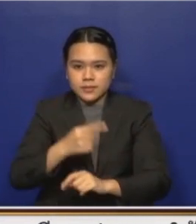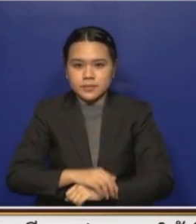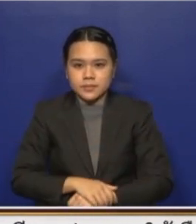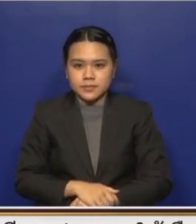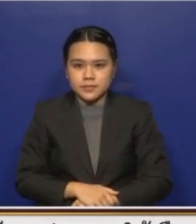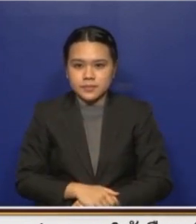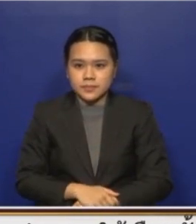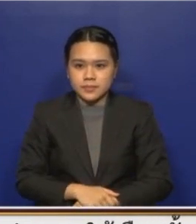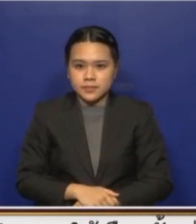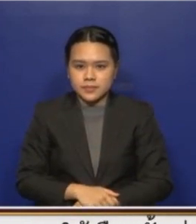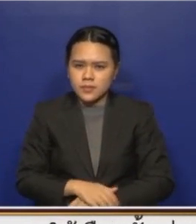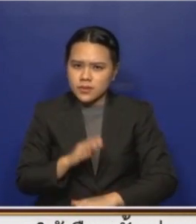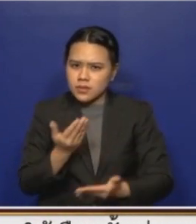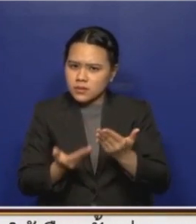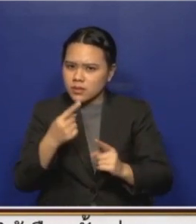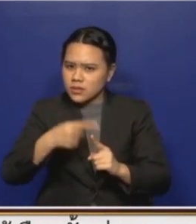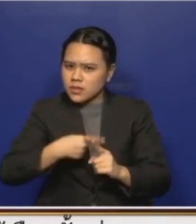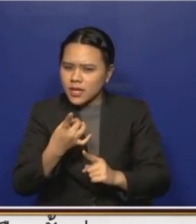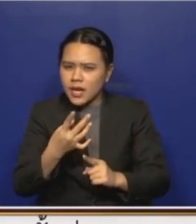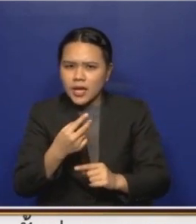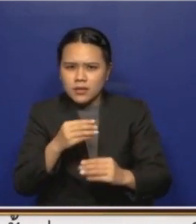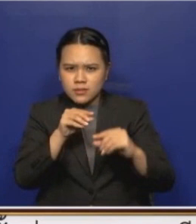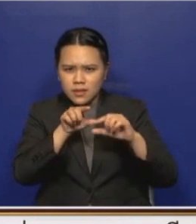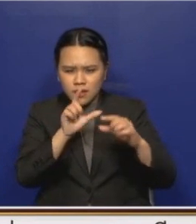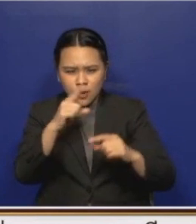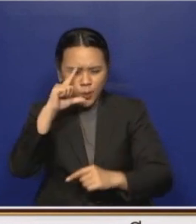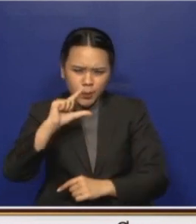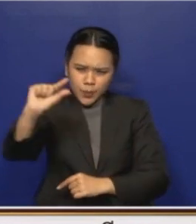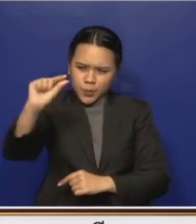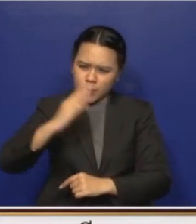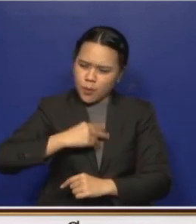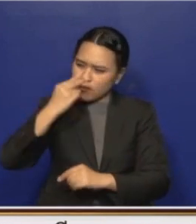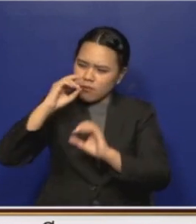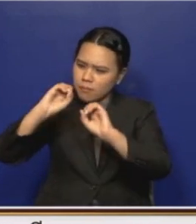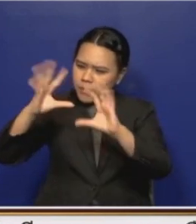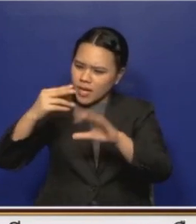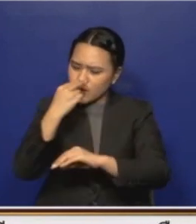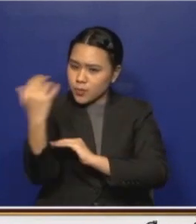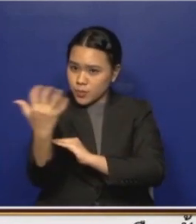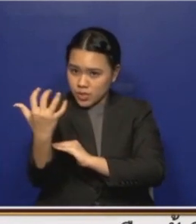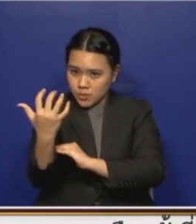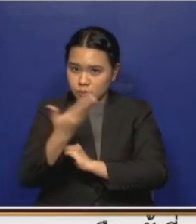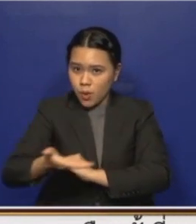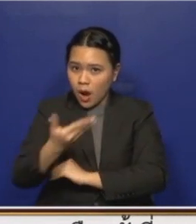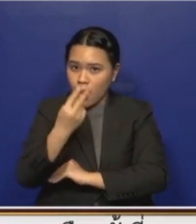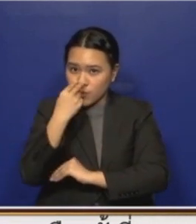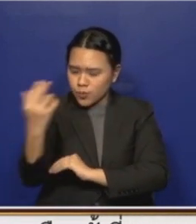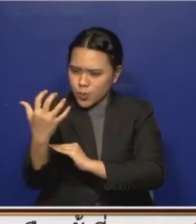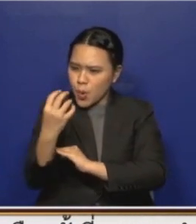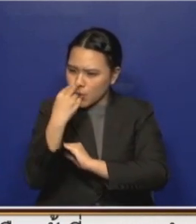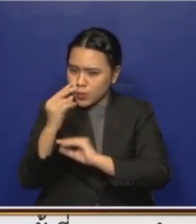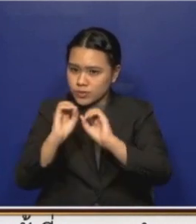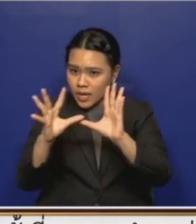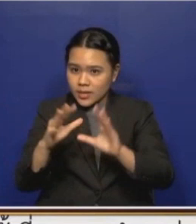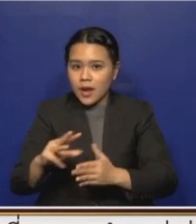ยเกษตรศาสตร์โดยคณะเศรษฐศาสตร์ฮะออกมาวิจัยว่ากล้วยโทษนะครับกล้วยราคามันขึ้นลงไม่เท่ากันนะกล้วยเดือนที่เข้